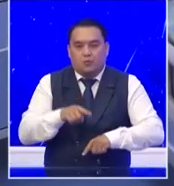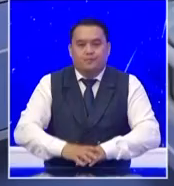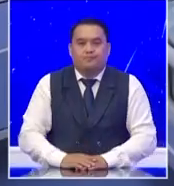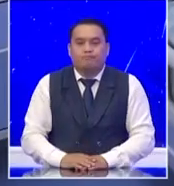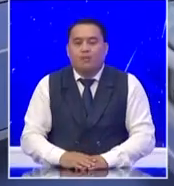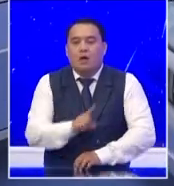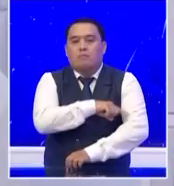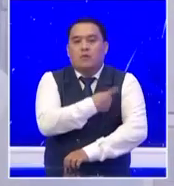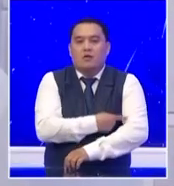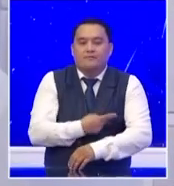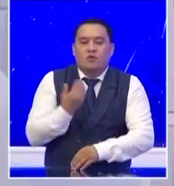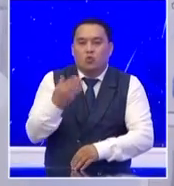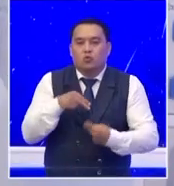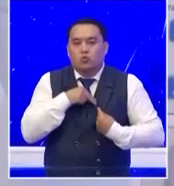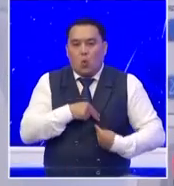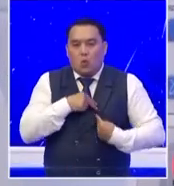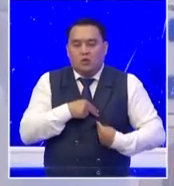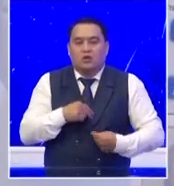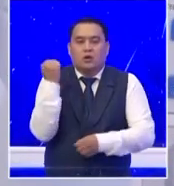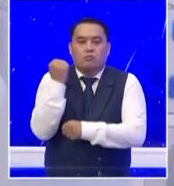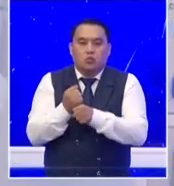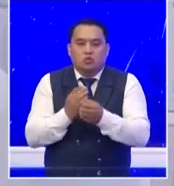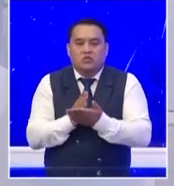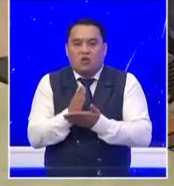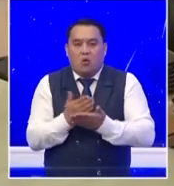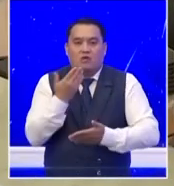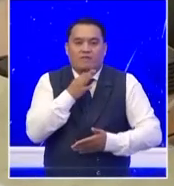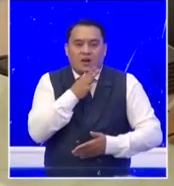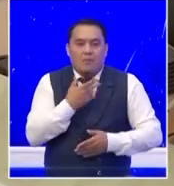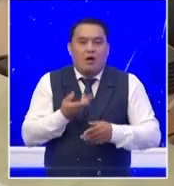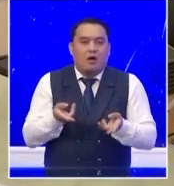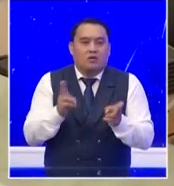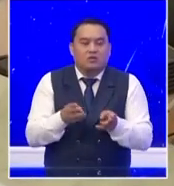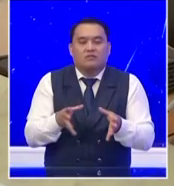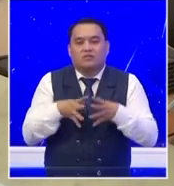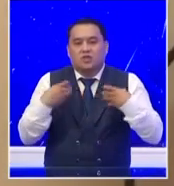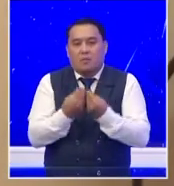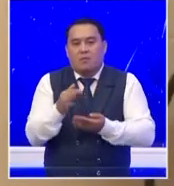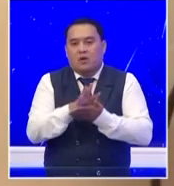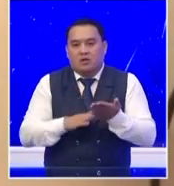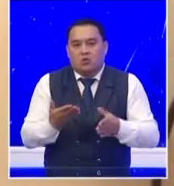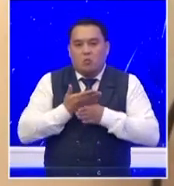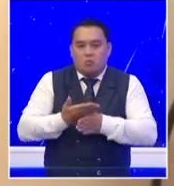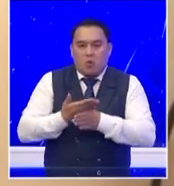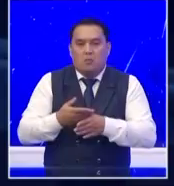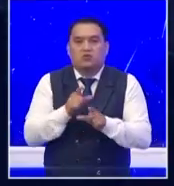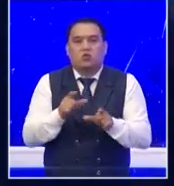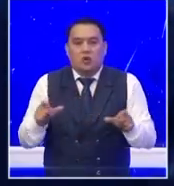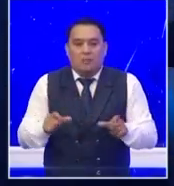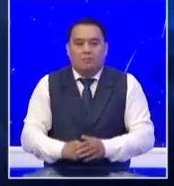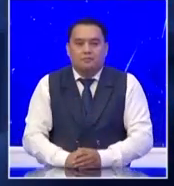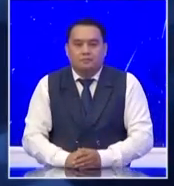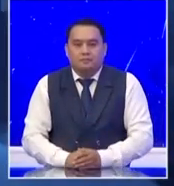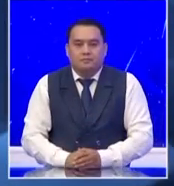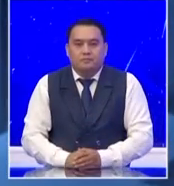глава Минздрава и самоотверженный труд медицинских работников, которые в это тяжелое время, оставив свои семьи и близких, продолжают оказывать помощь пациентам. Алексей